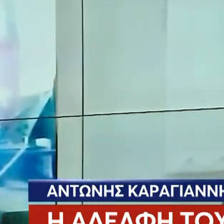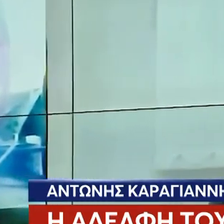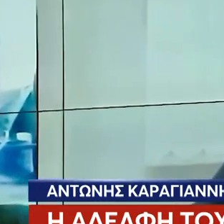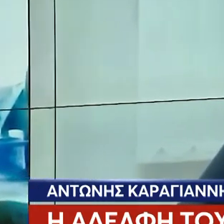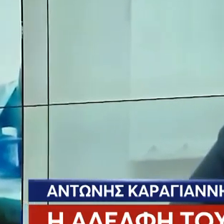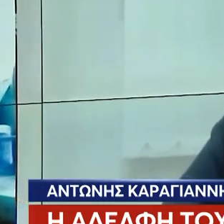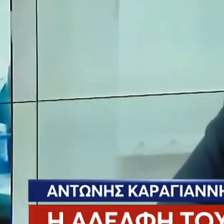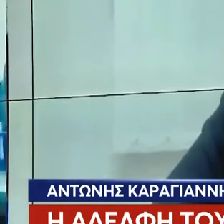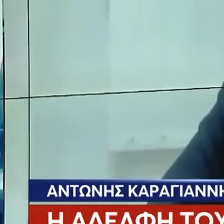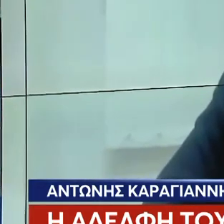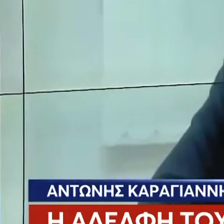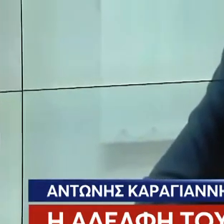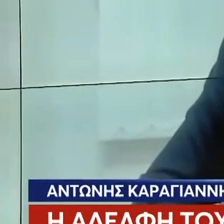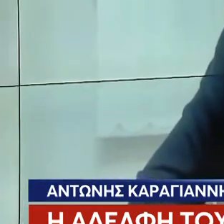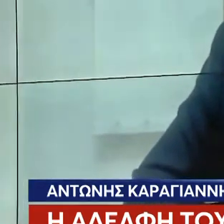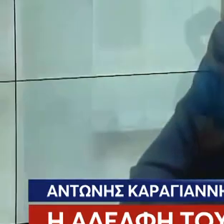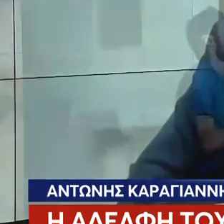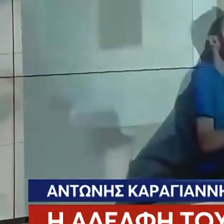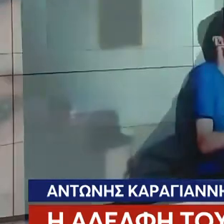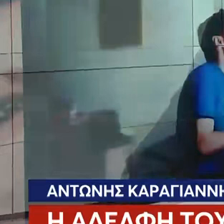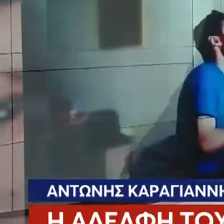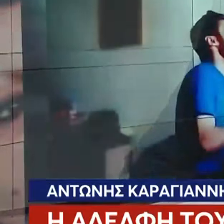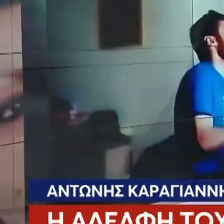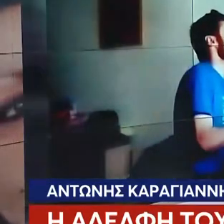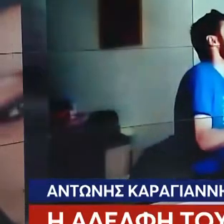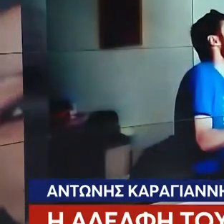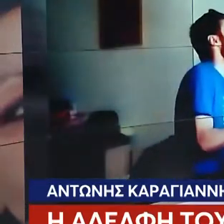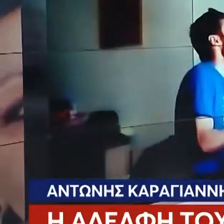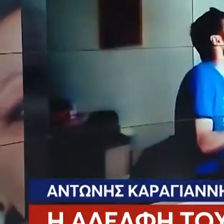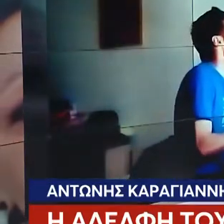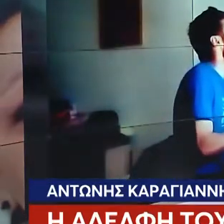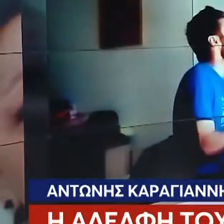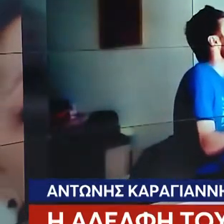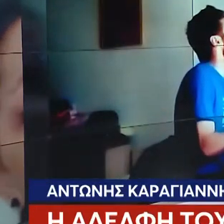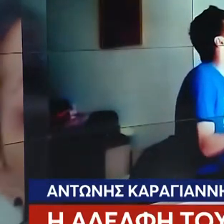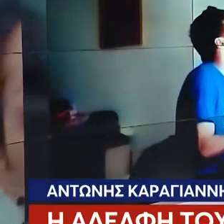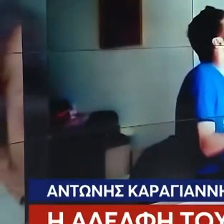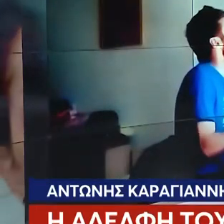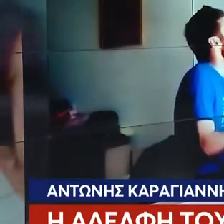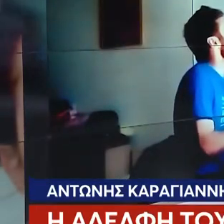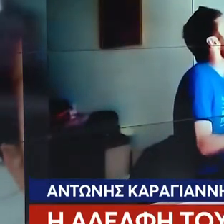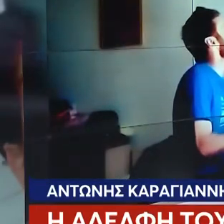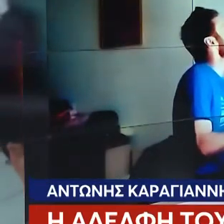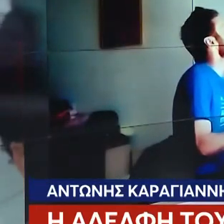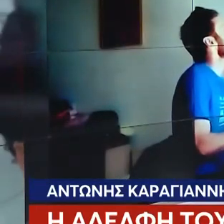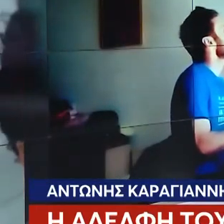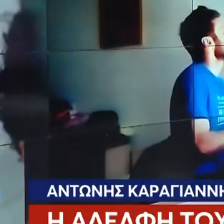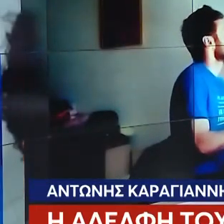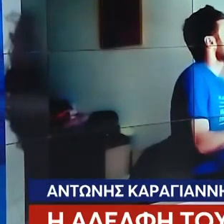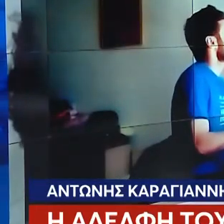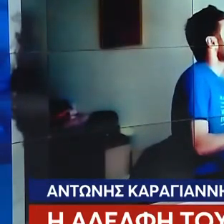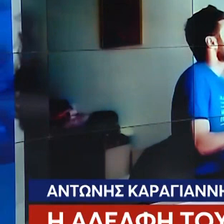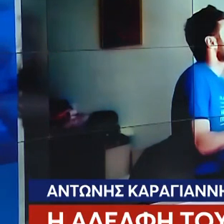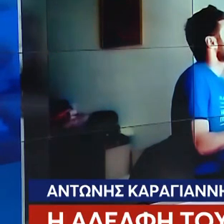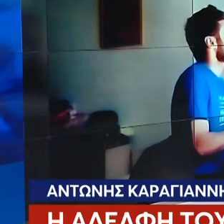οι οποίες ξεπερνούν σήμερα τα 5 έτη. Πρόκειται για αποφάσεις οι οποίες εκδόθηκαν το 2021, το 2022, το 2023 και να σημειώσω